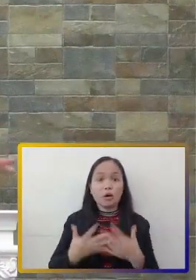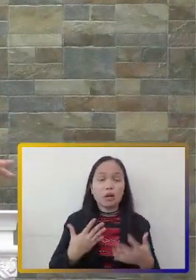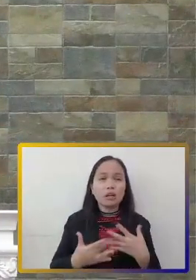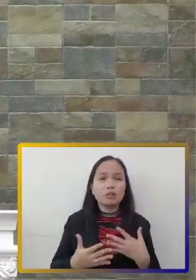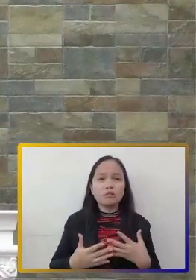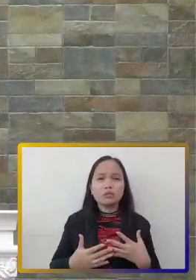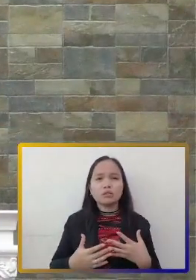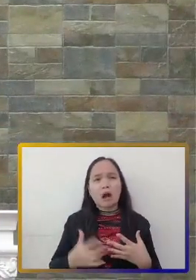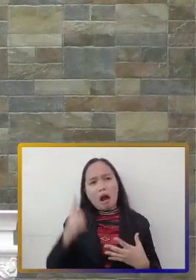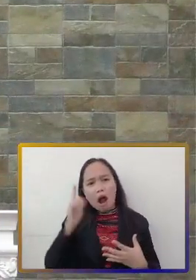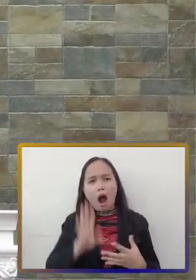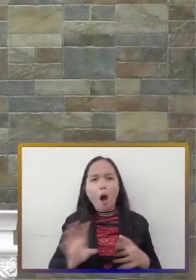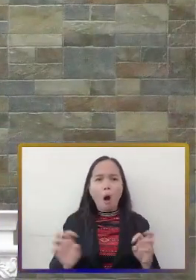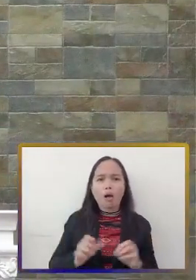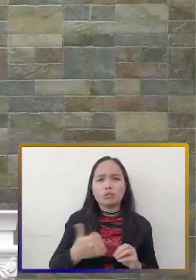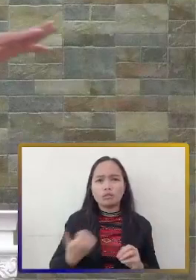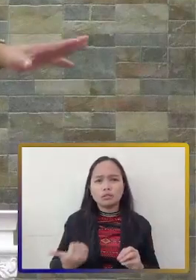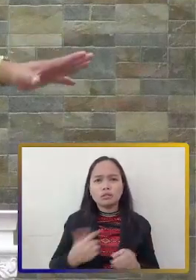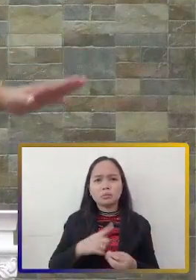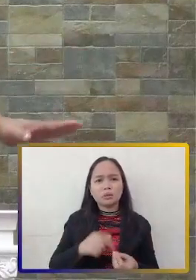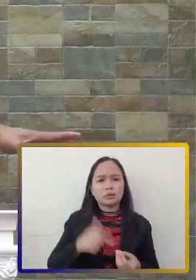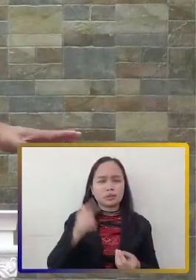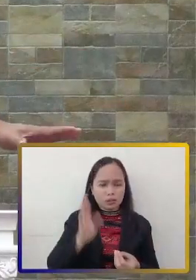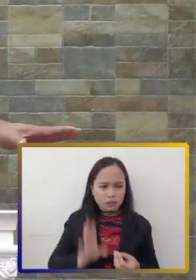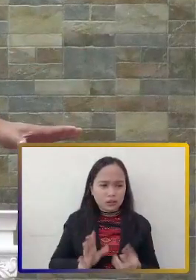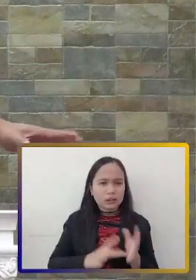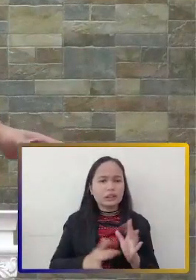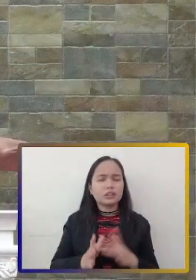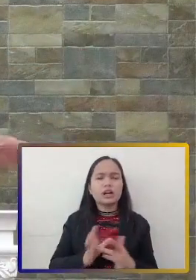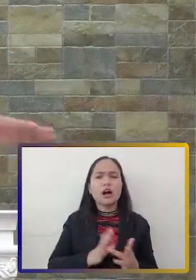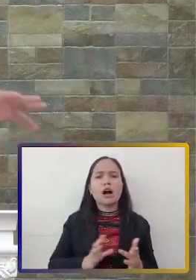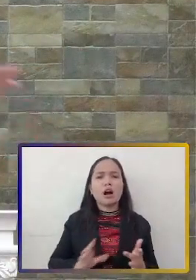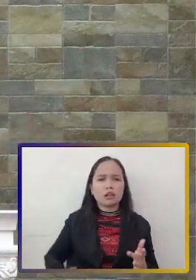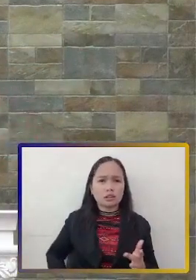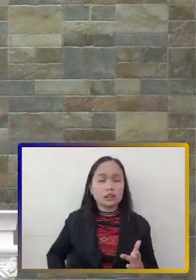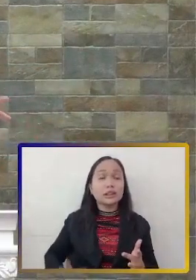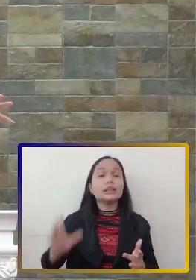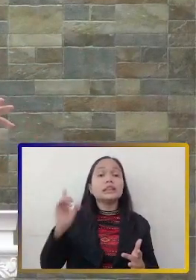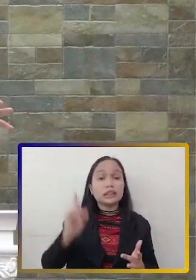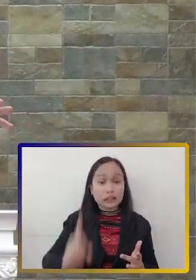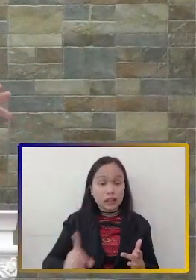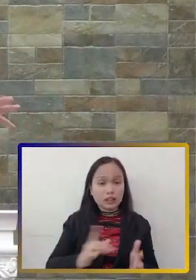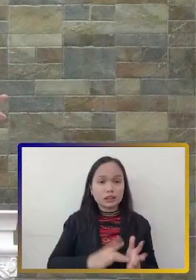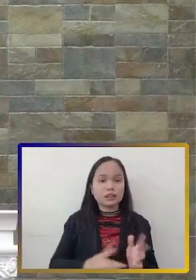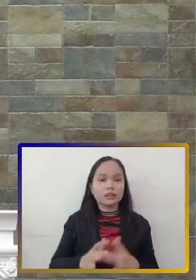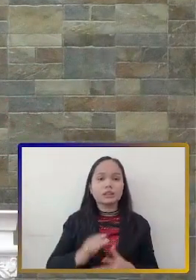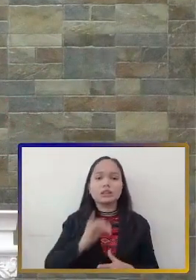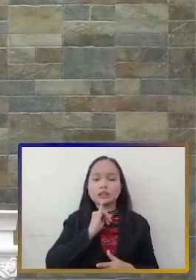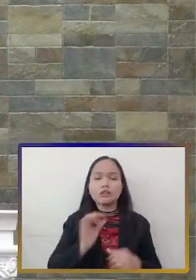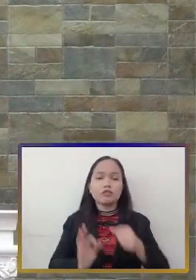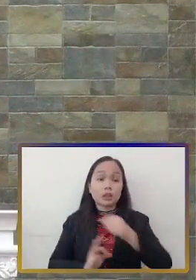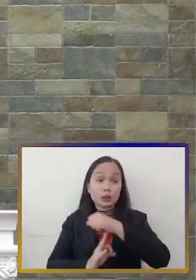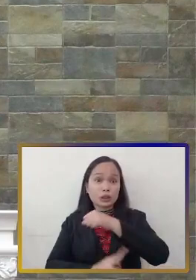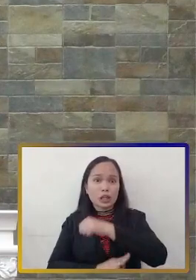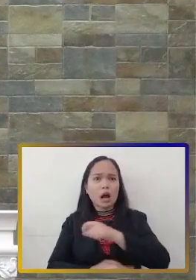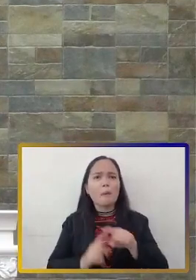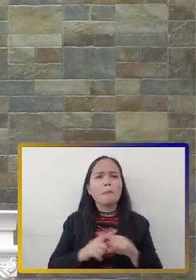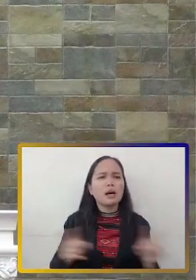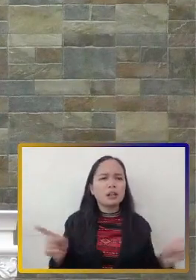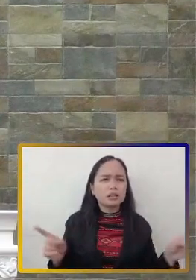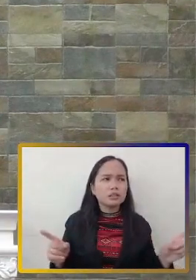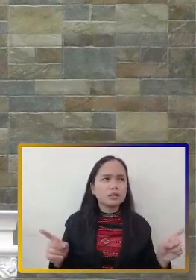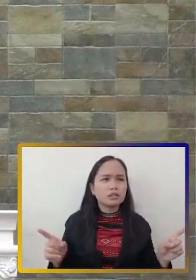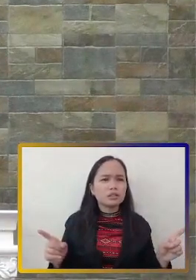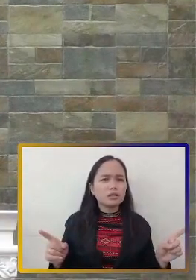ang Diyos, walang iba kundi ang Panginoong Heso Kristo. Siya ang pundasyon. Alright, pero yung pagtatayo